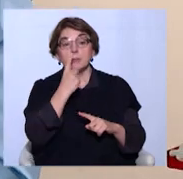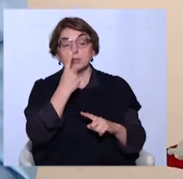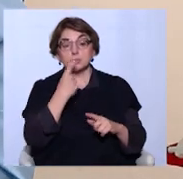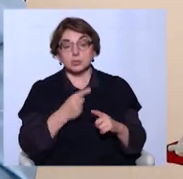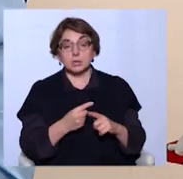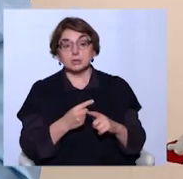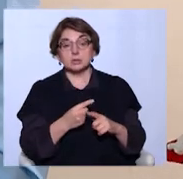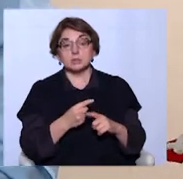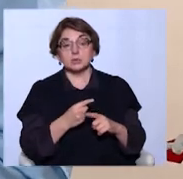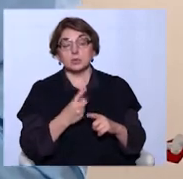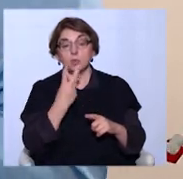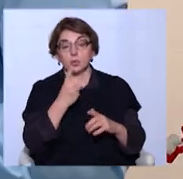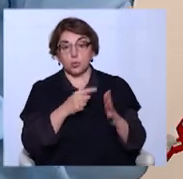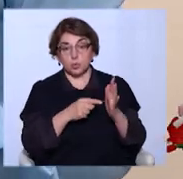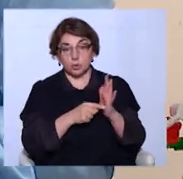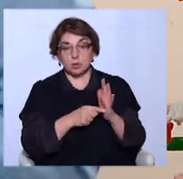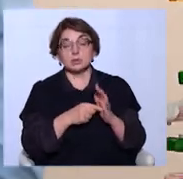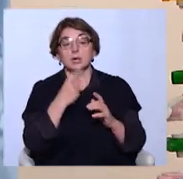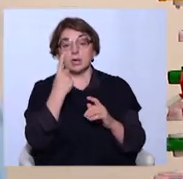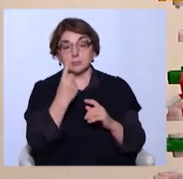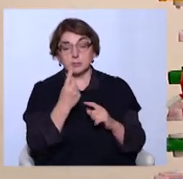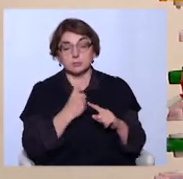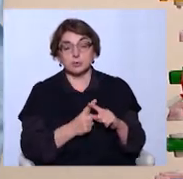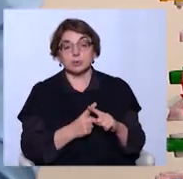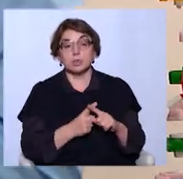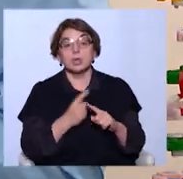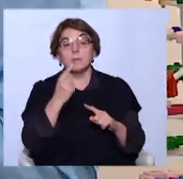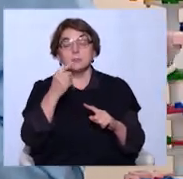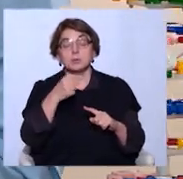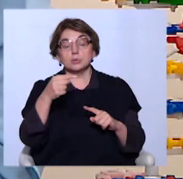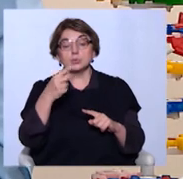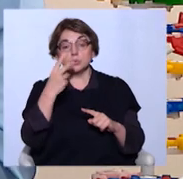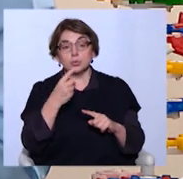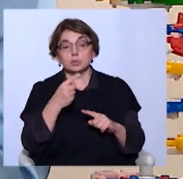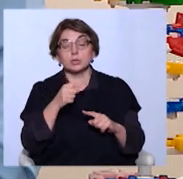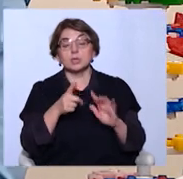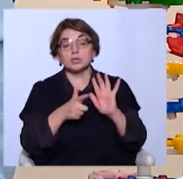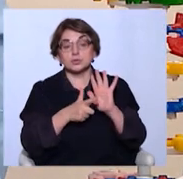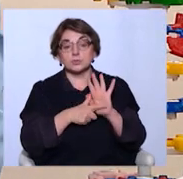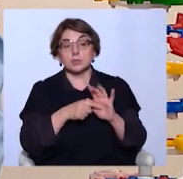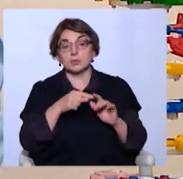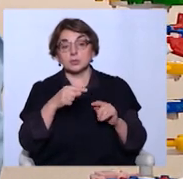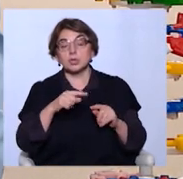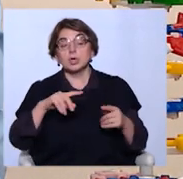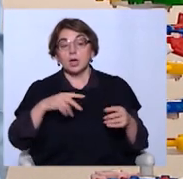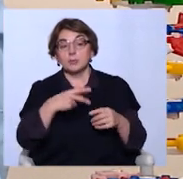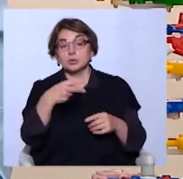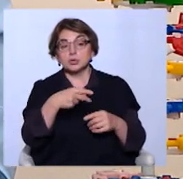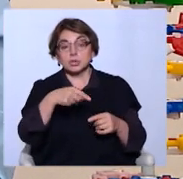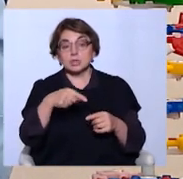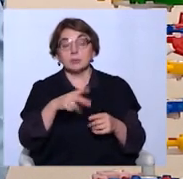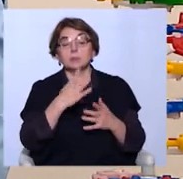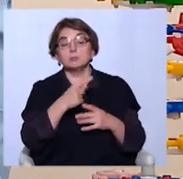1 ორ ატომზე გვექნება პლუს 2. მინუს 2, რადგან არის ჟანგბადის და 7 ატომი გვაქვს, შესაბამისად იქნება